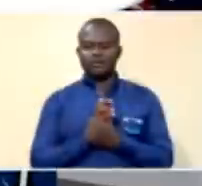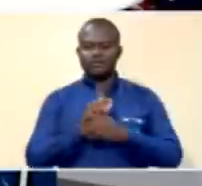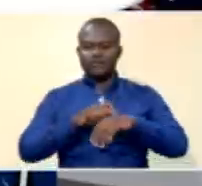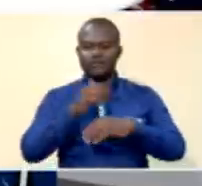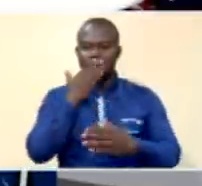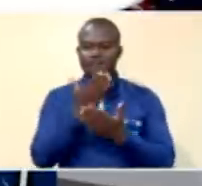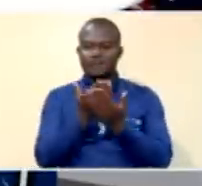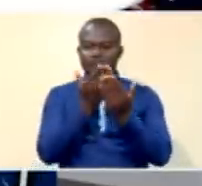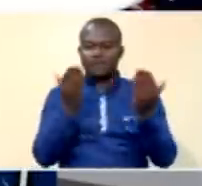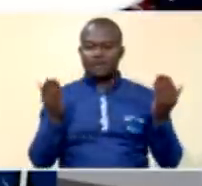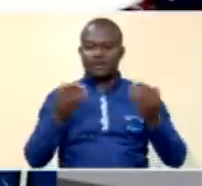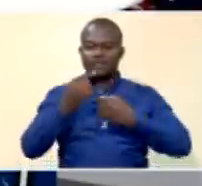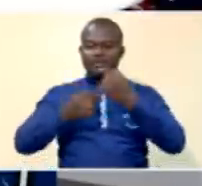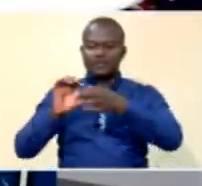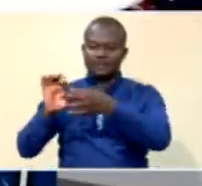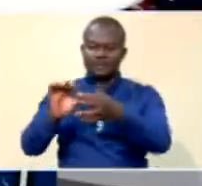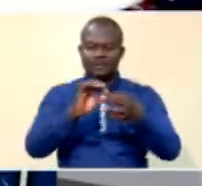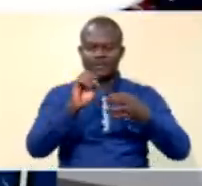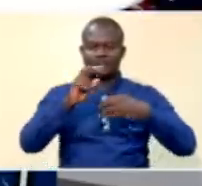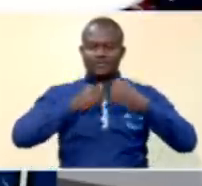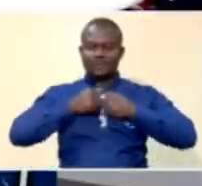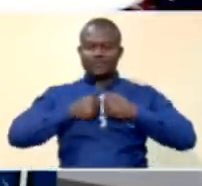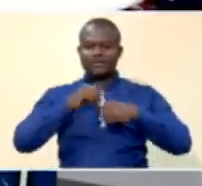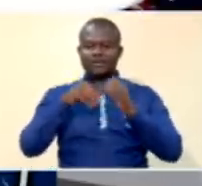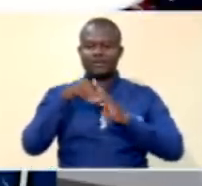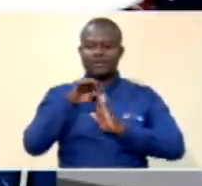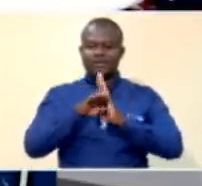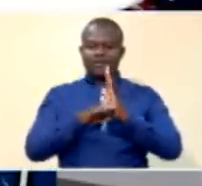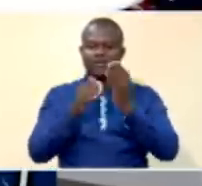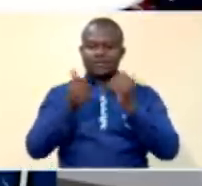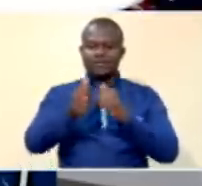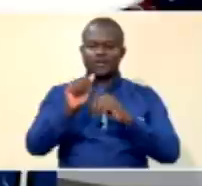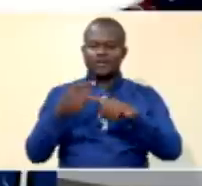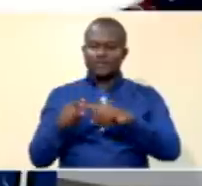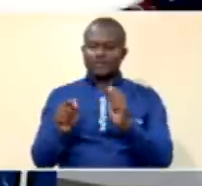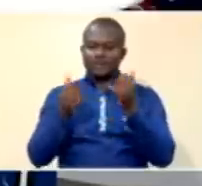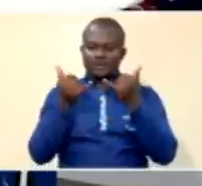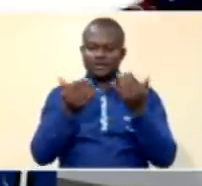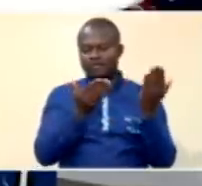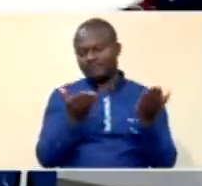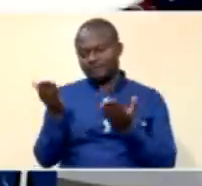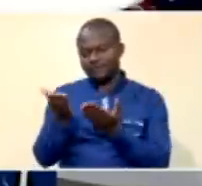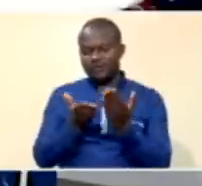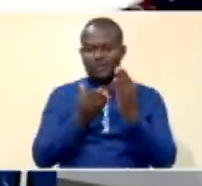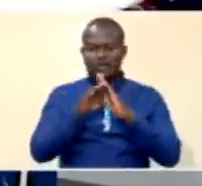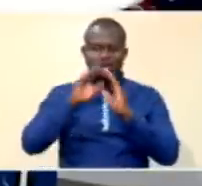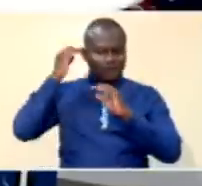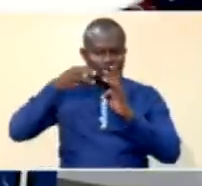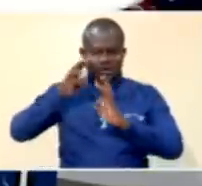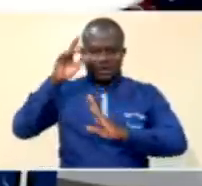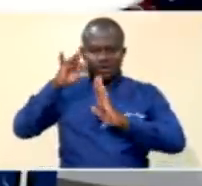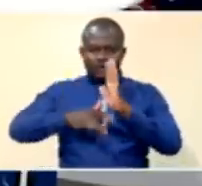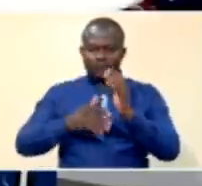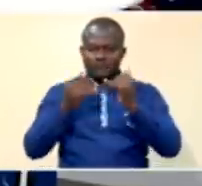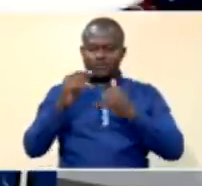ibiye byiza kuri mwe mwese mukomeje kubana na televiziyo Rwanda muri gahunda zayo zitandukanye kaze mu twijemo ya makuru ku buryo burambuye